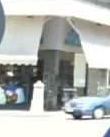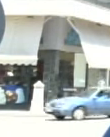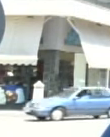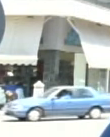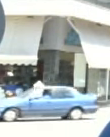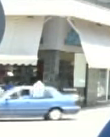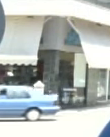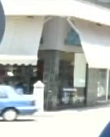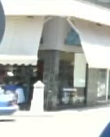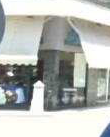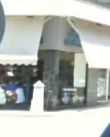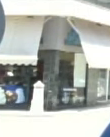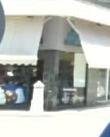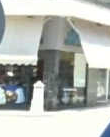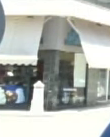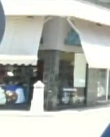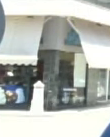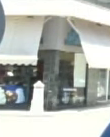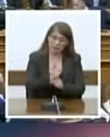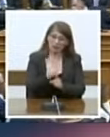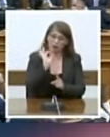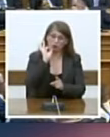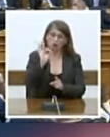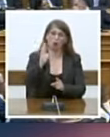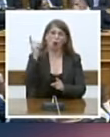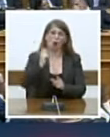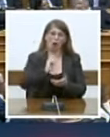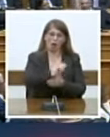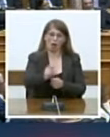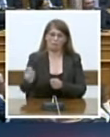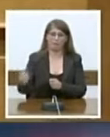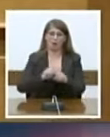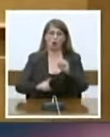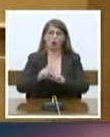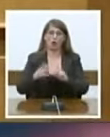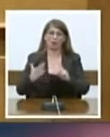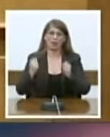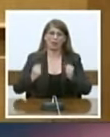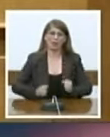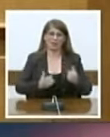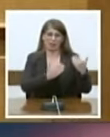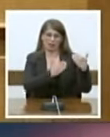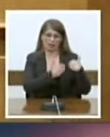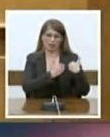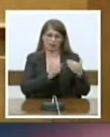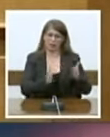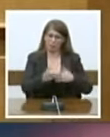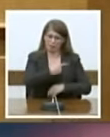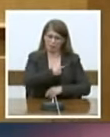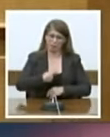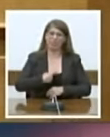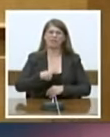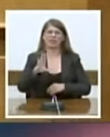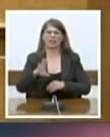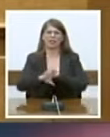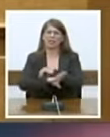μικρομεσαίους επιχειρηματίες, και αυτό θα φανεί στους επόμενους μήνες. Ο κ. Αθανασάκης συμπληρώσε ότι η Νέα Δημοκρατία με έργα, πράξεις και όχι λόγια θέτει